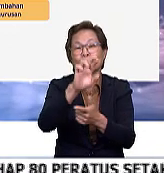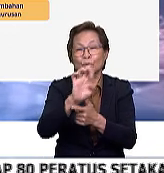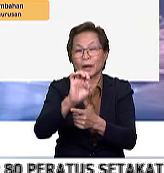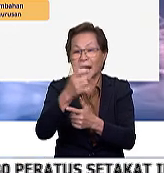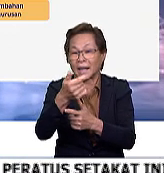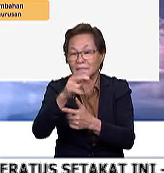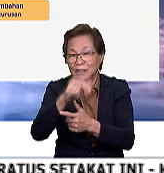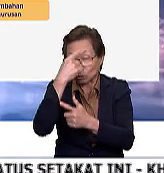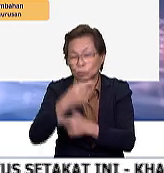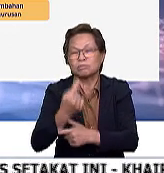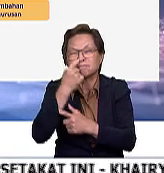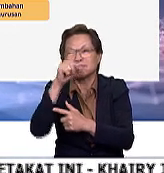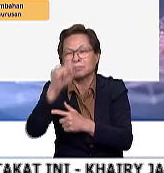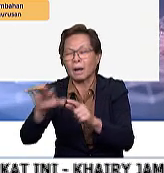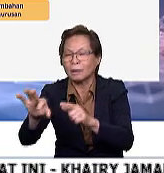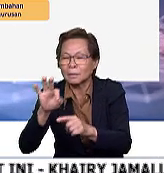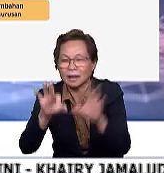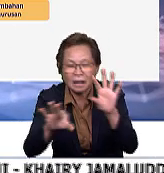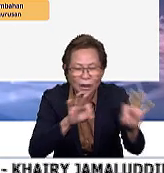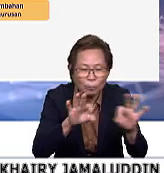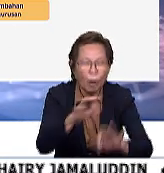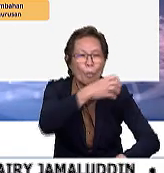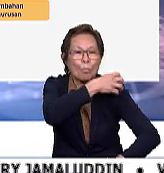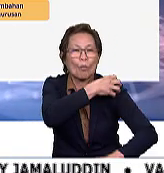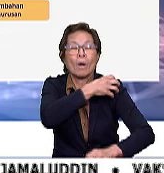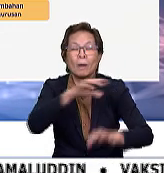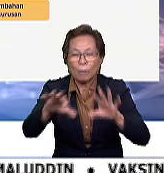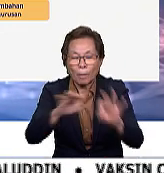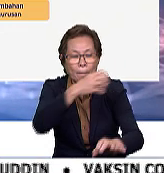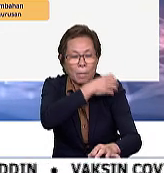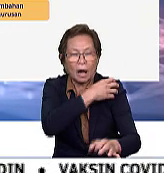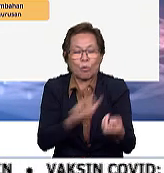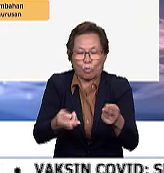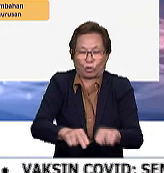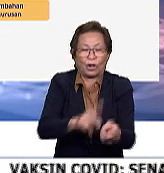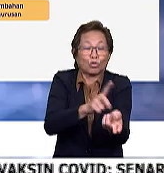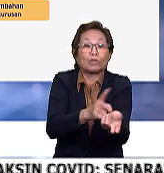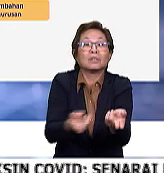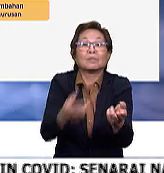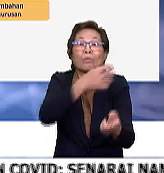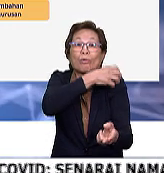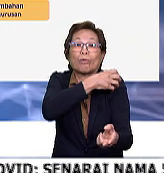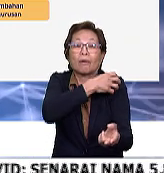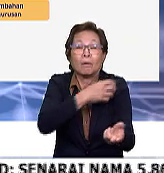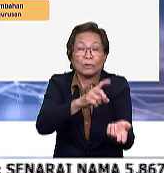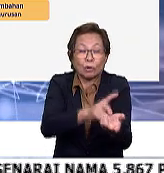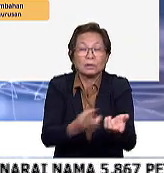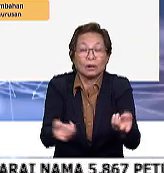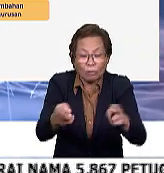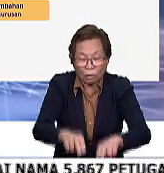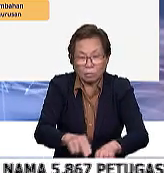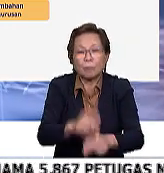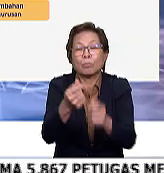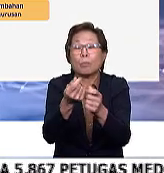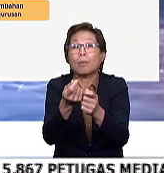saringan dan lantai kan pegawai secara Kontrak tadi ini juga termasuk kos